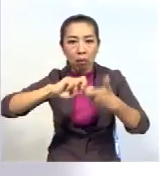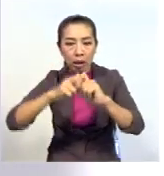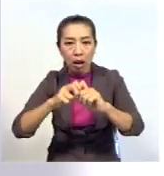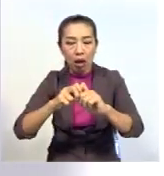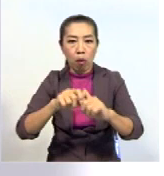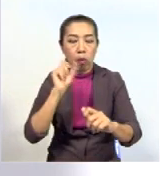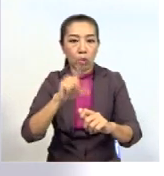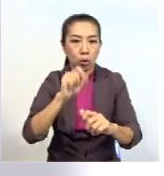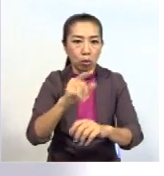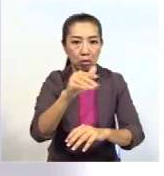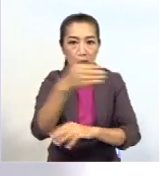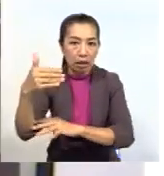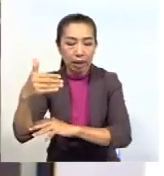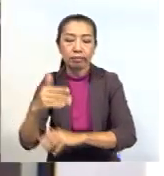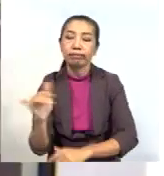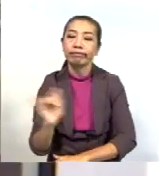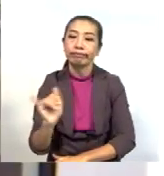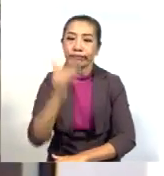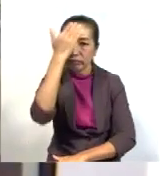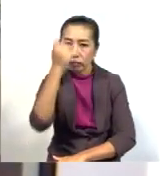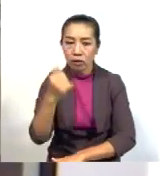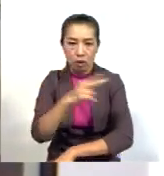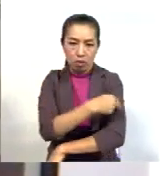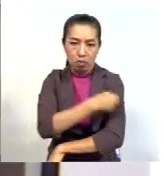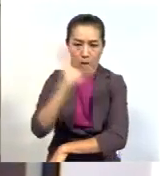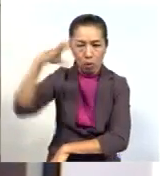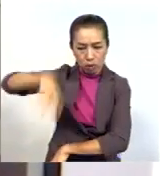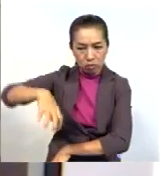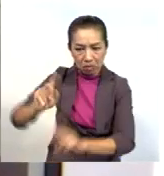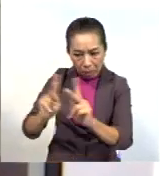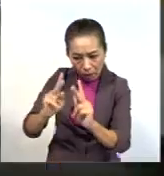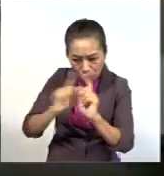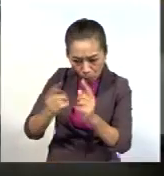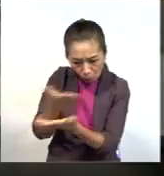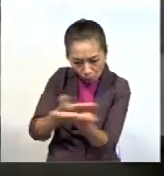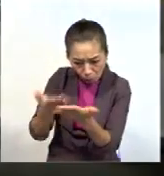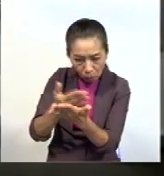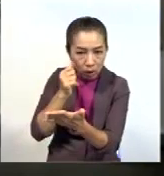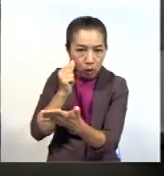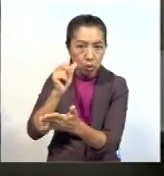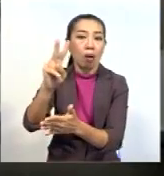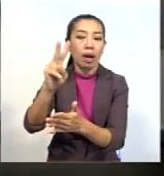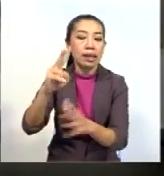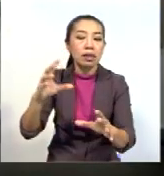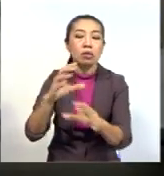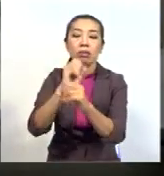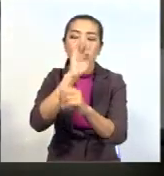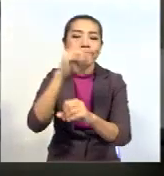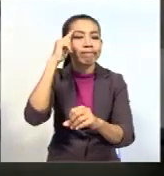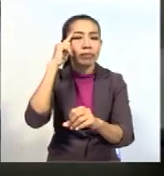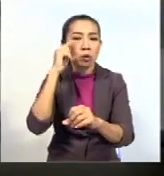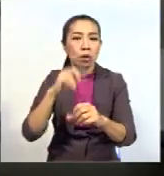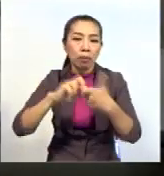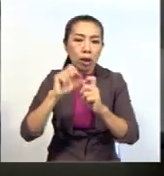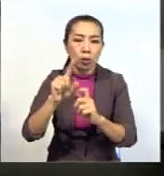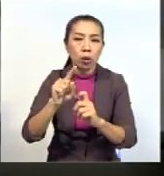เนื่องจากว่ายังเร็วเกินไปหลังองค์การอนามัยโลกมีการหารือกันเรื่องนี้นานถึง2วันอย่างไรก็ตามค่ะนาย